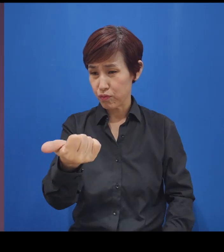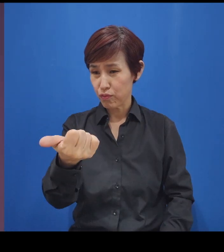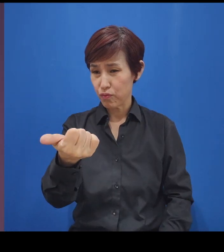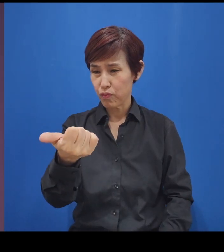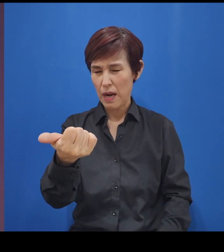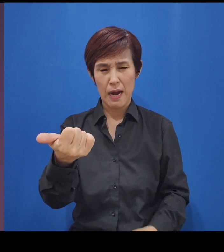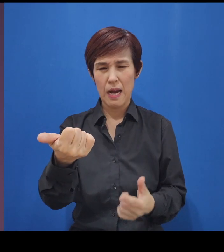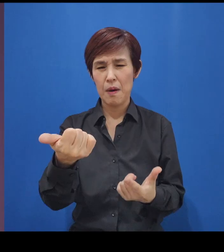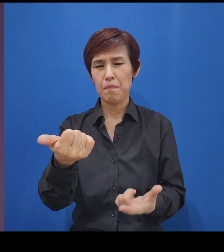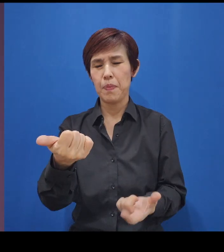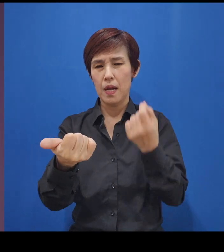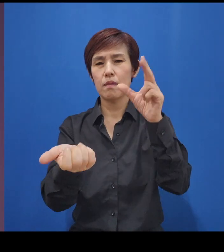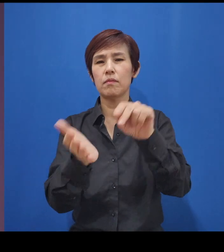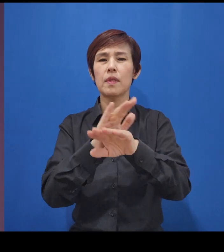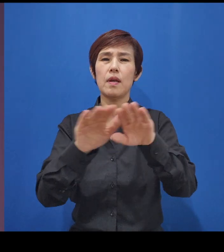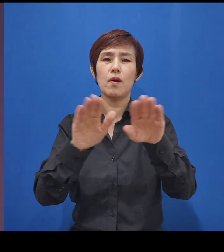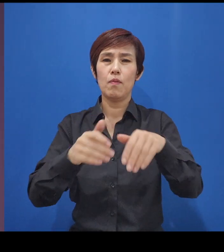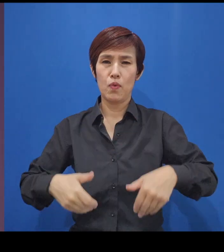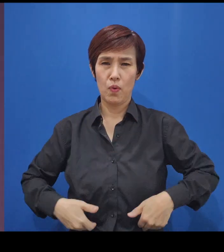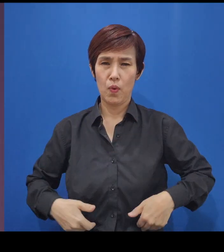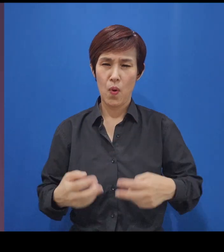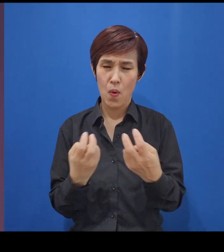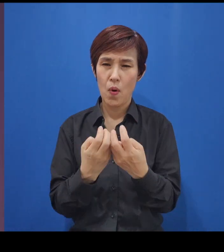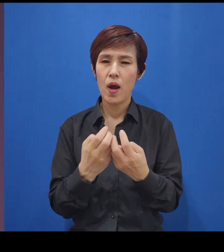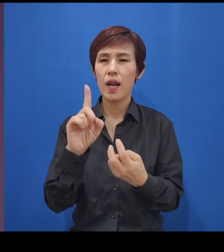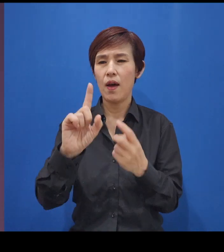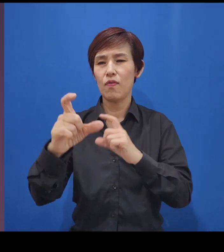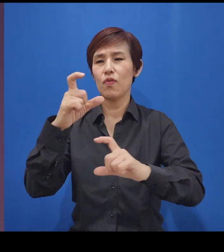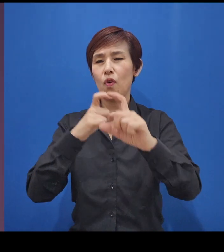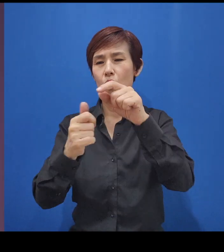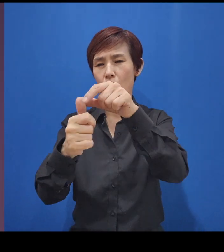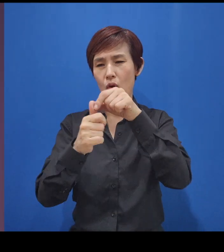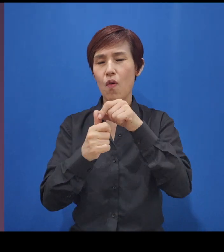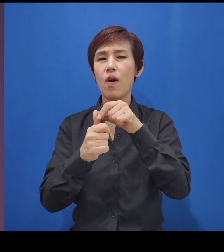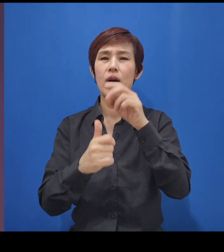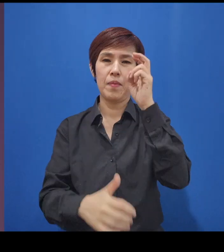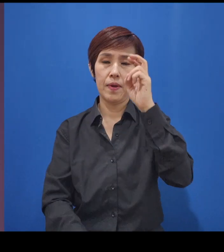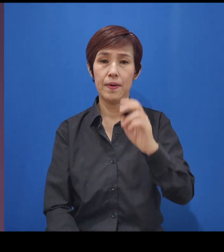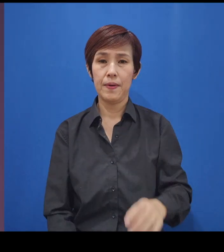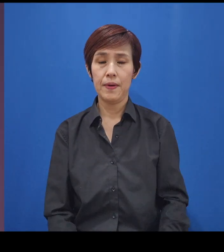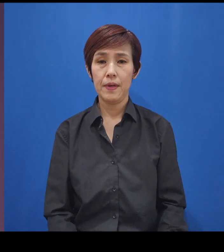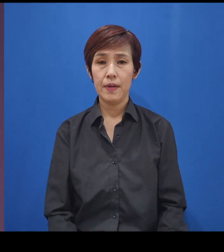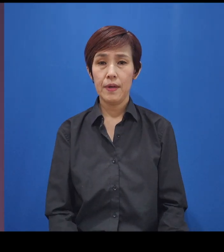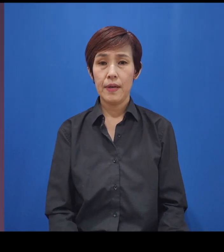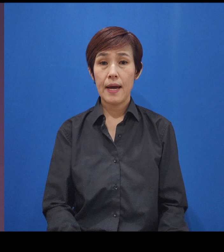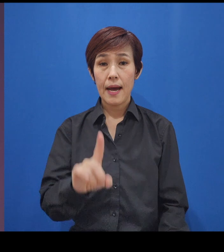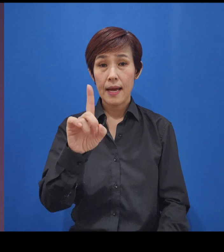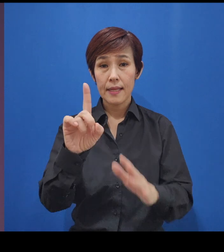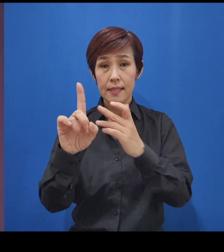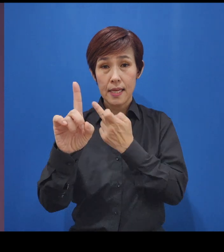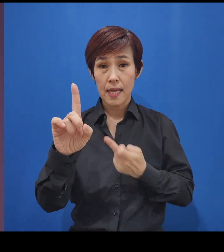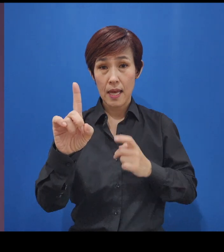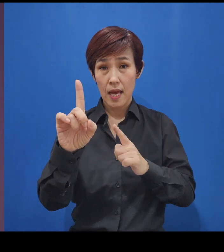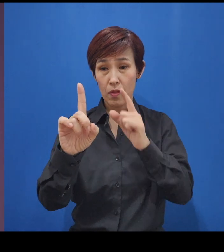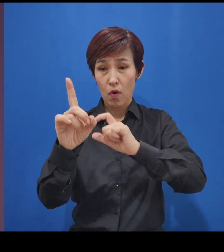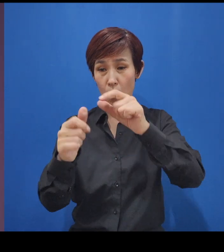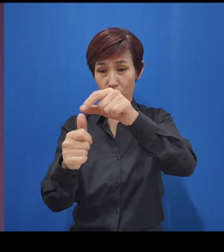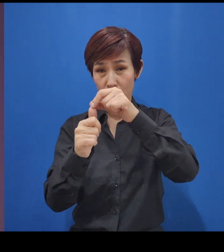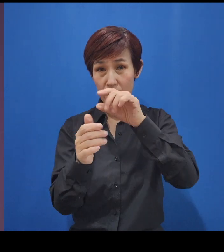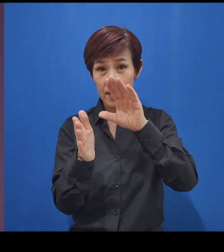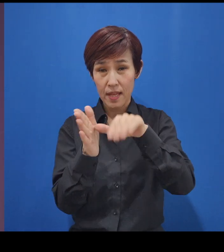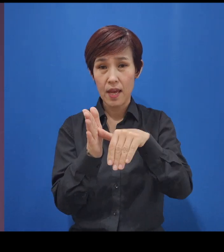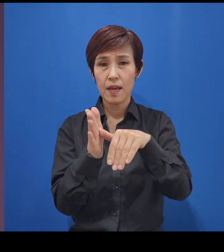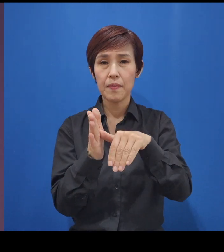대해서 빨리 갈무리를 하기 위해 하나를 더 세웠는지도 모르죠. 그런데 그 세우는 장면을 보면